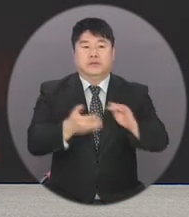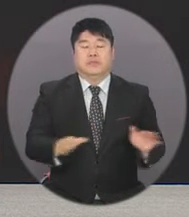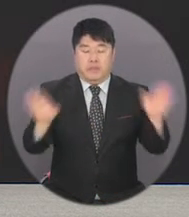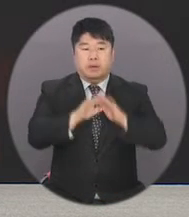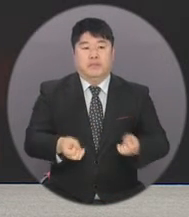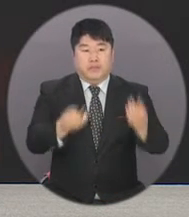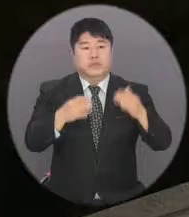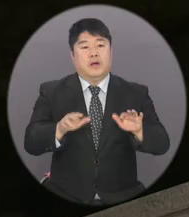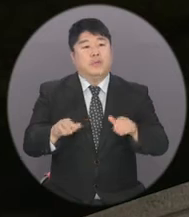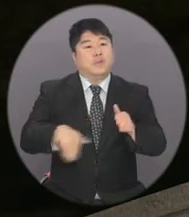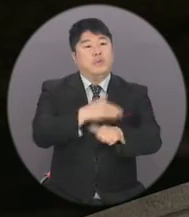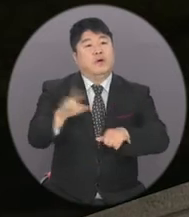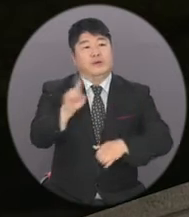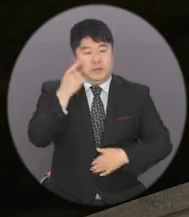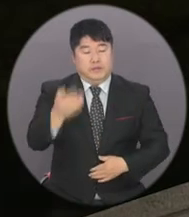어떻습니까?